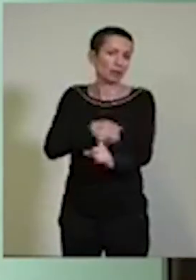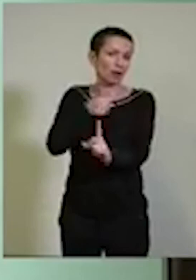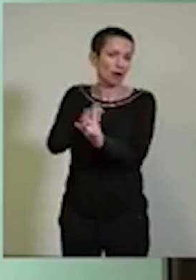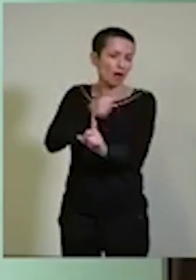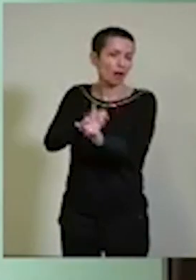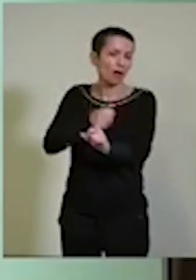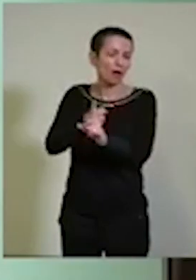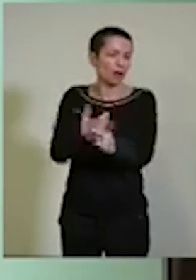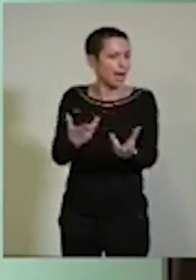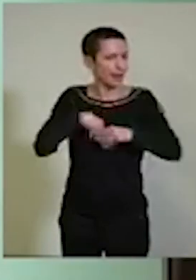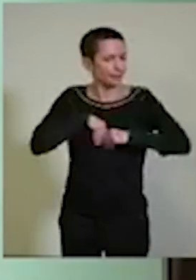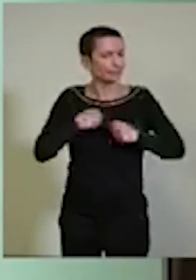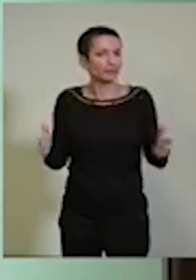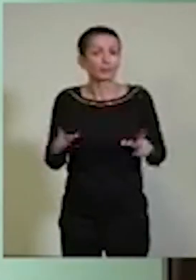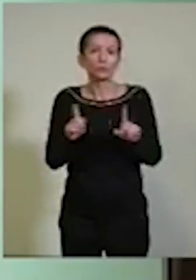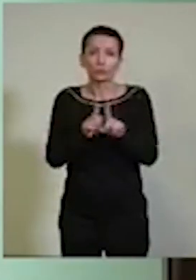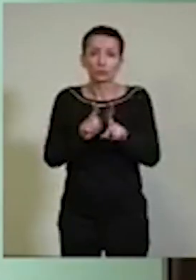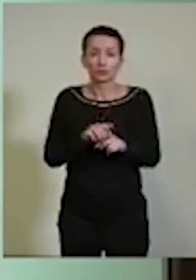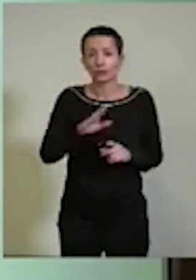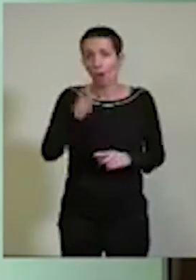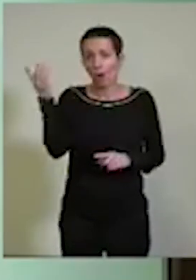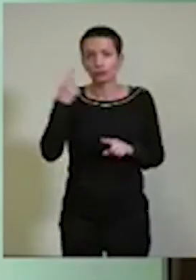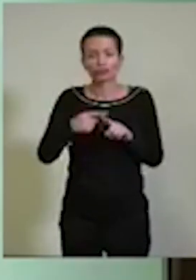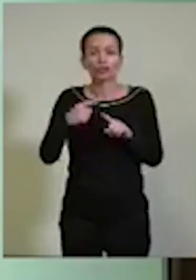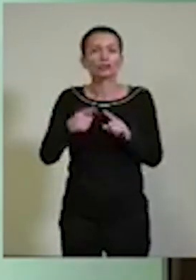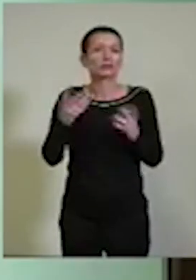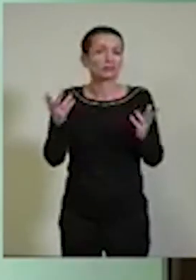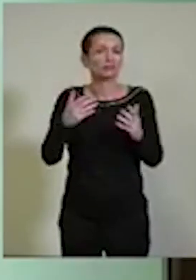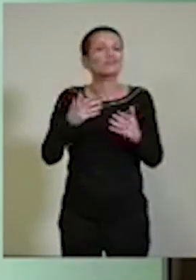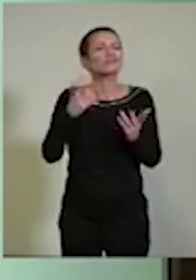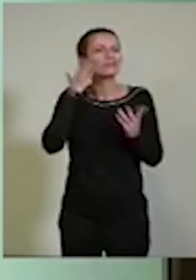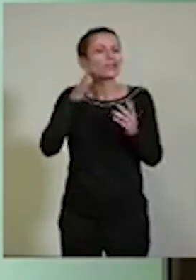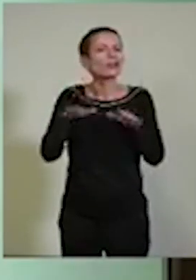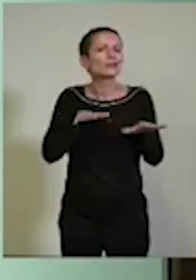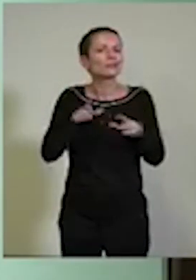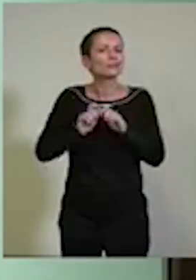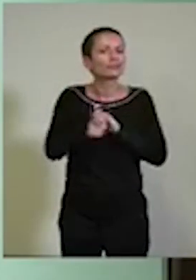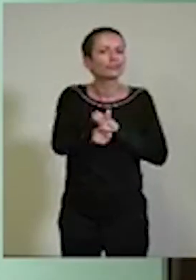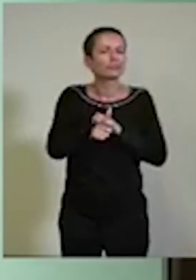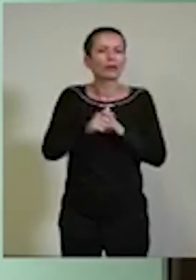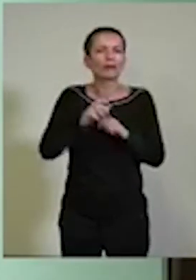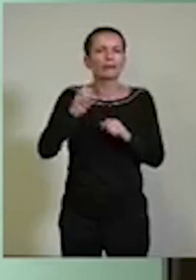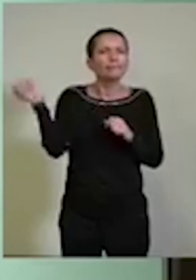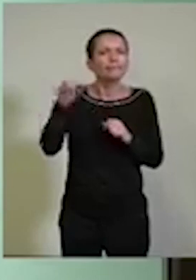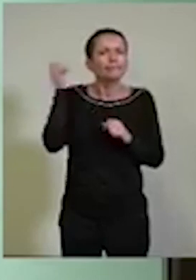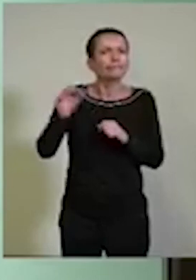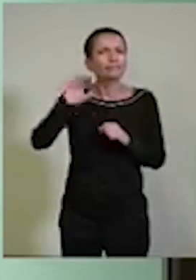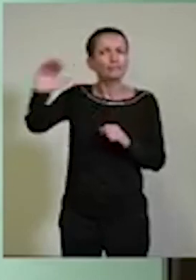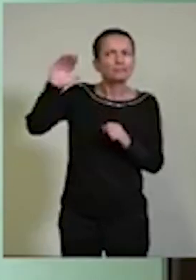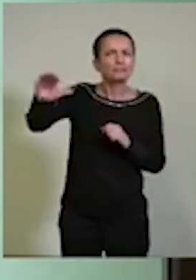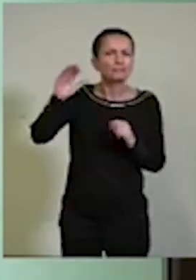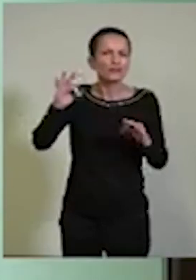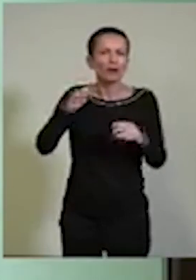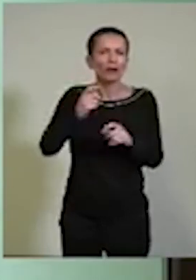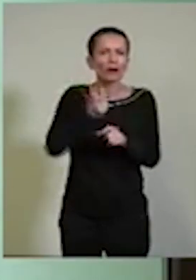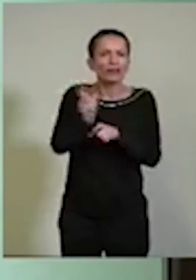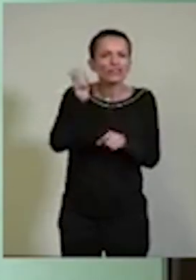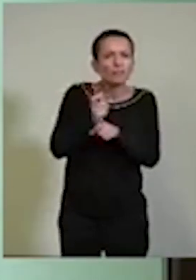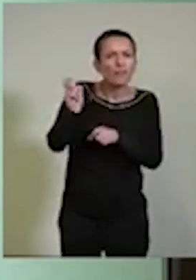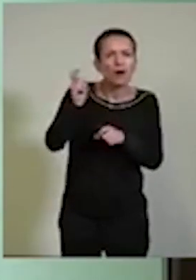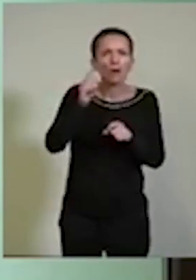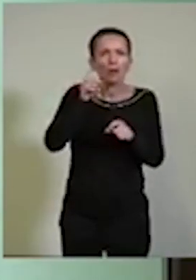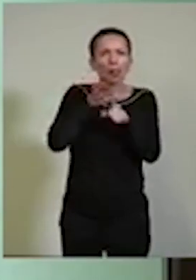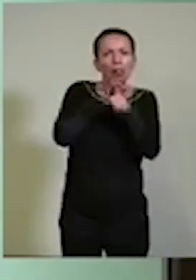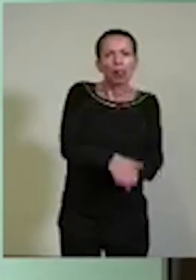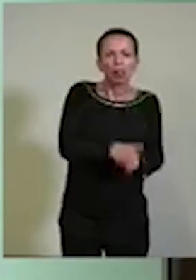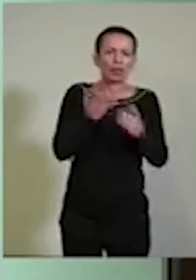autre point, c'est simplifier le processus d'alerte aujourd'hui lié au harcèlement ou aux discriminations qui n'est pas très visible pour